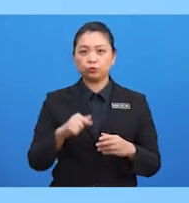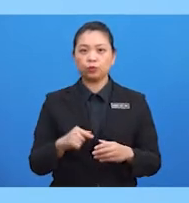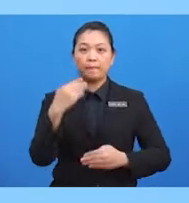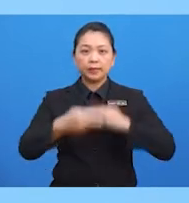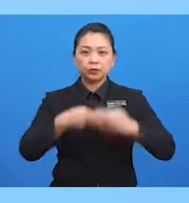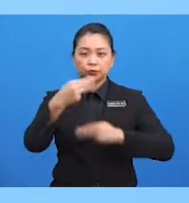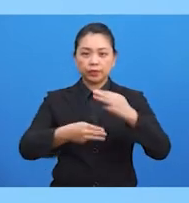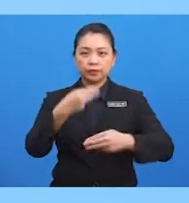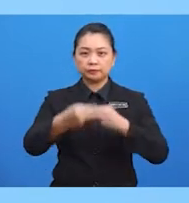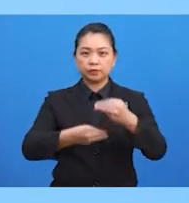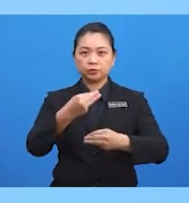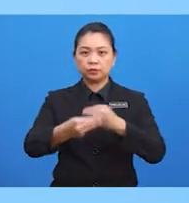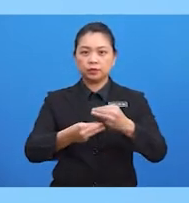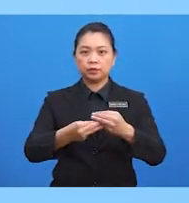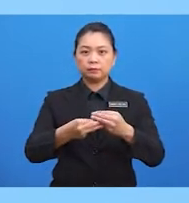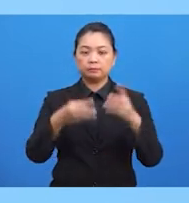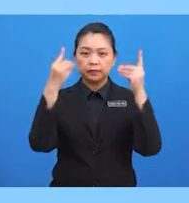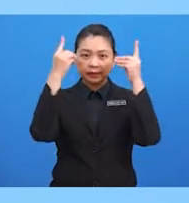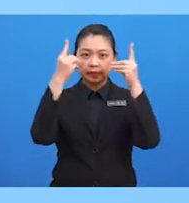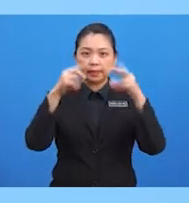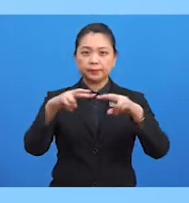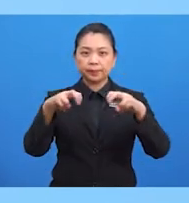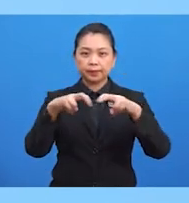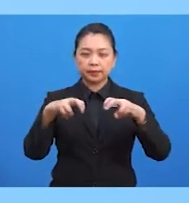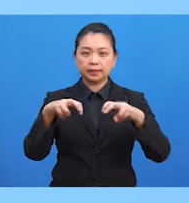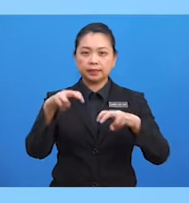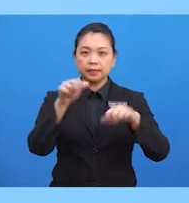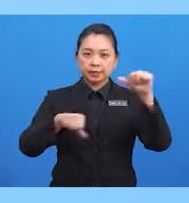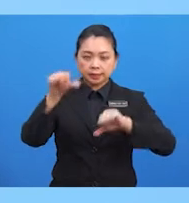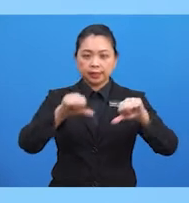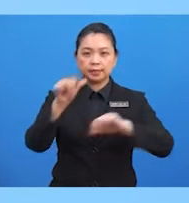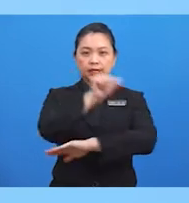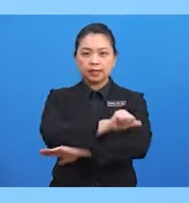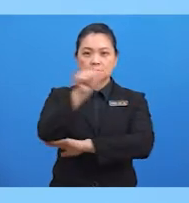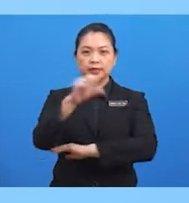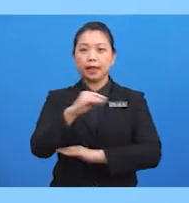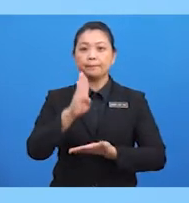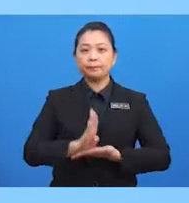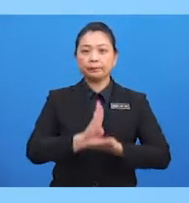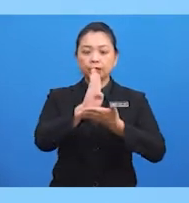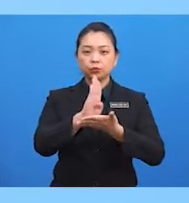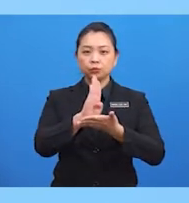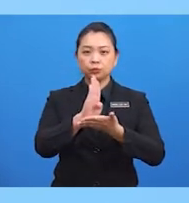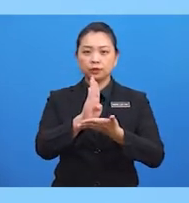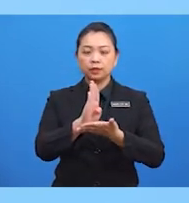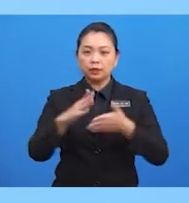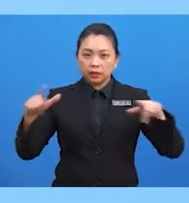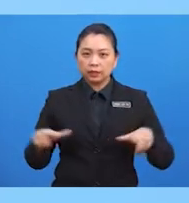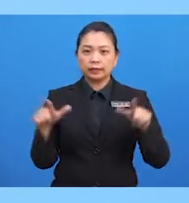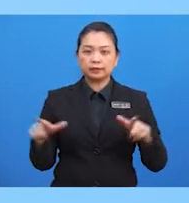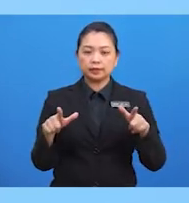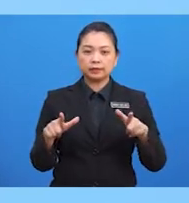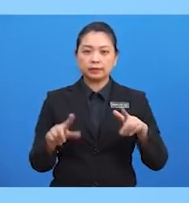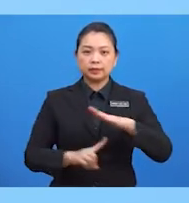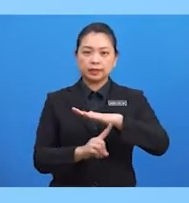pendidikan dan penyelidikan sains angkasa serta membantu kerajaan